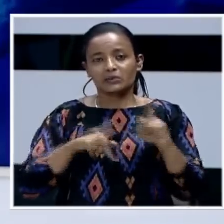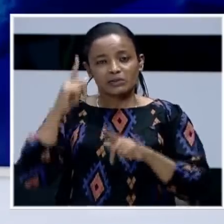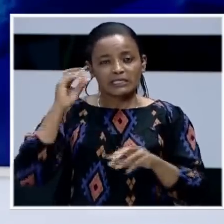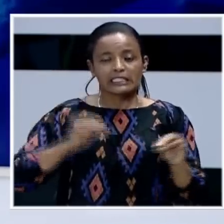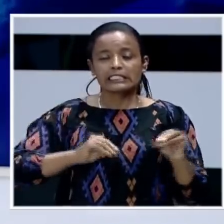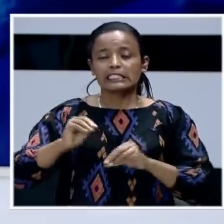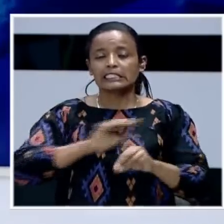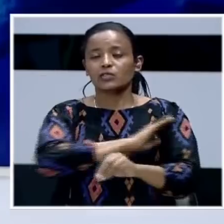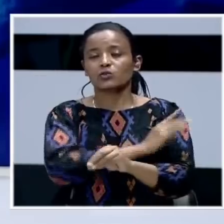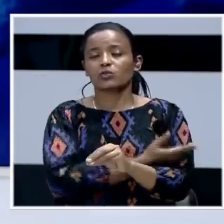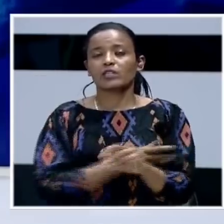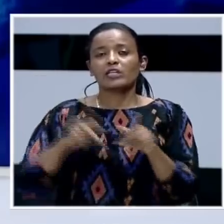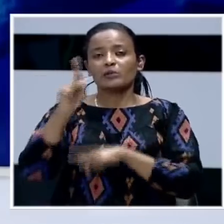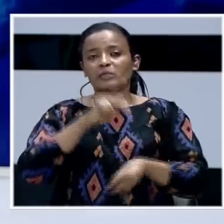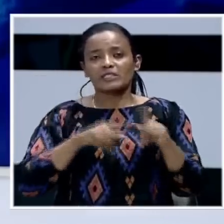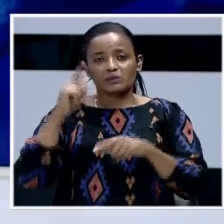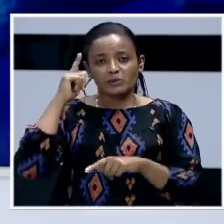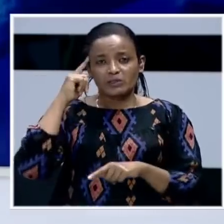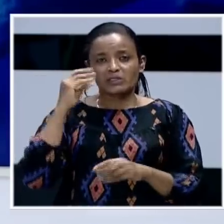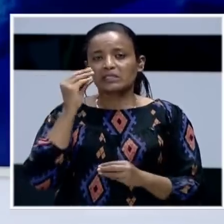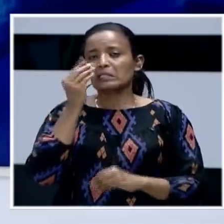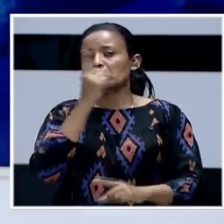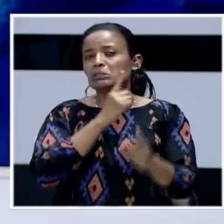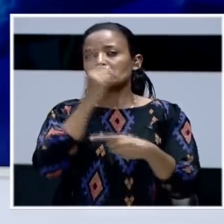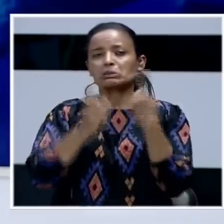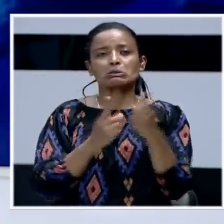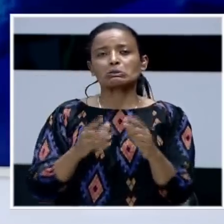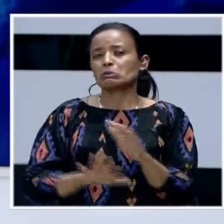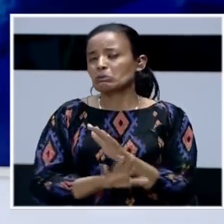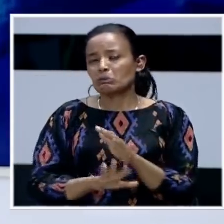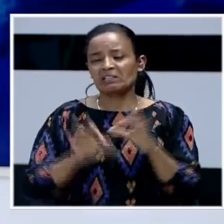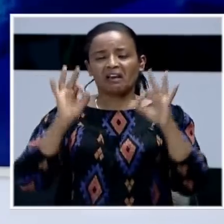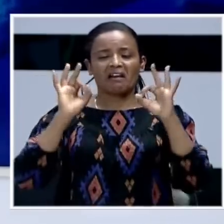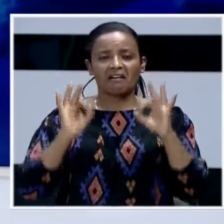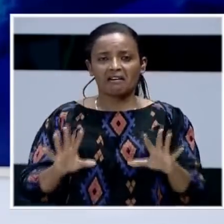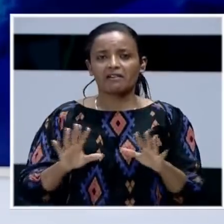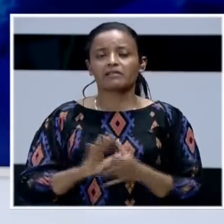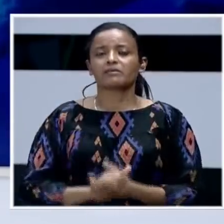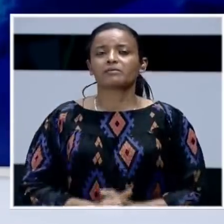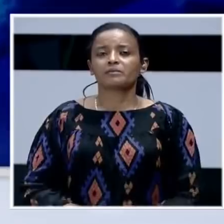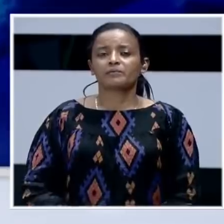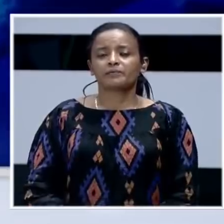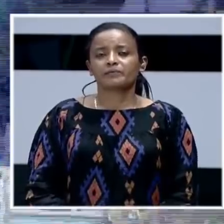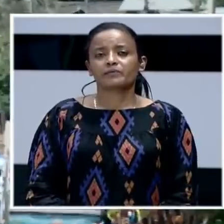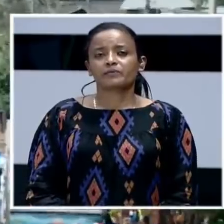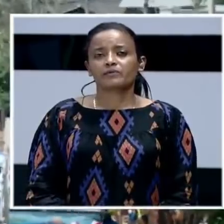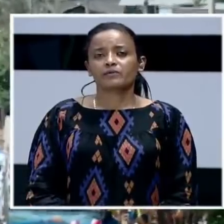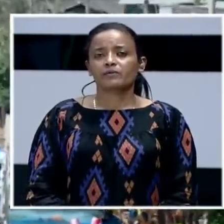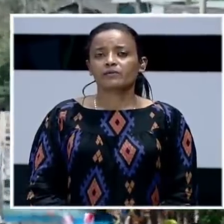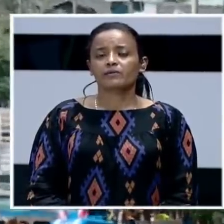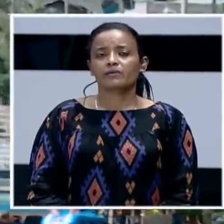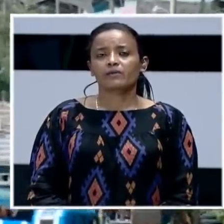اساسو حالتات جنا به حزب تگرای زنگ گدولو بایتا ایهلونیلوم حلوف کحسای توسخلو